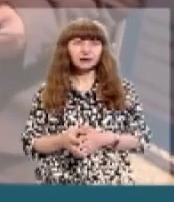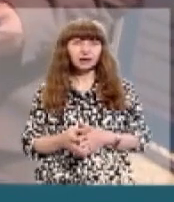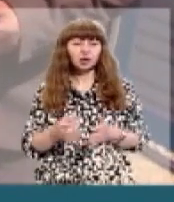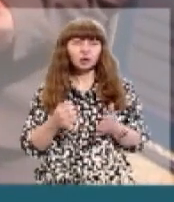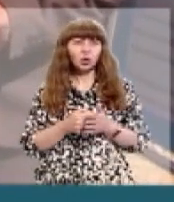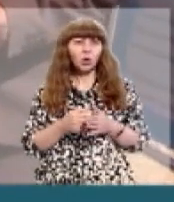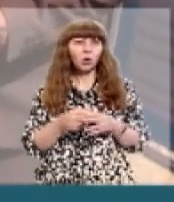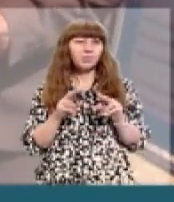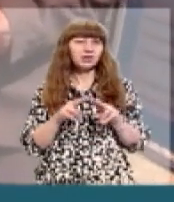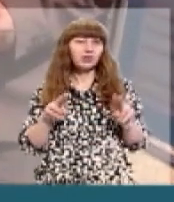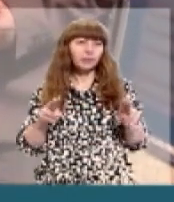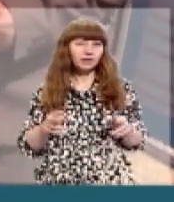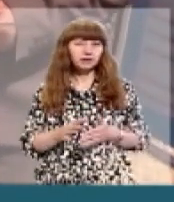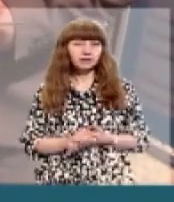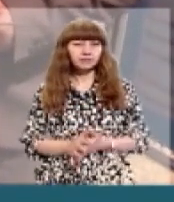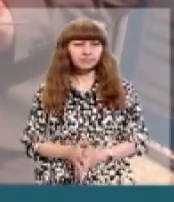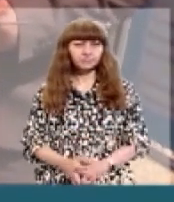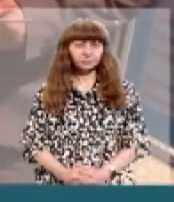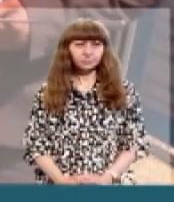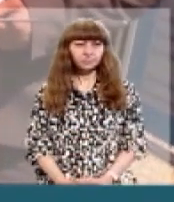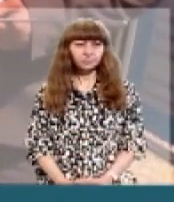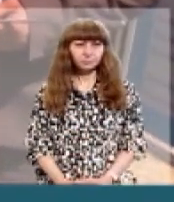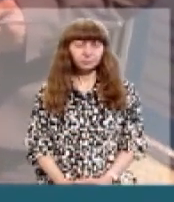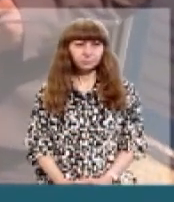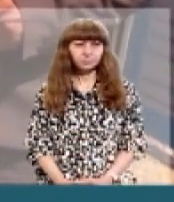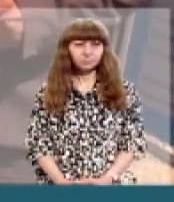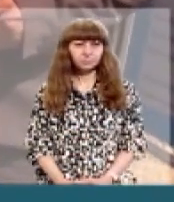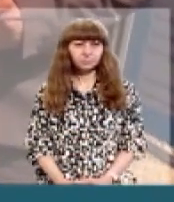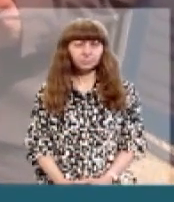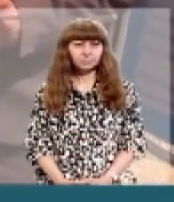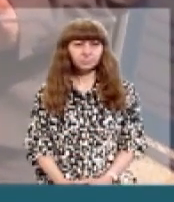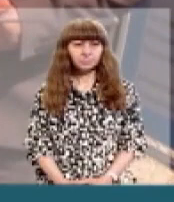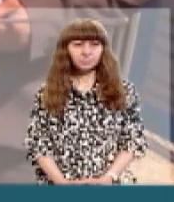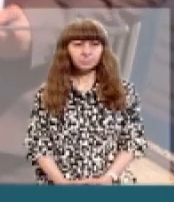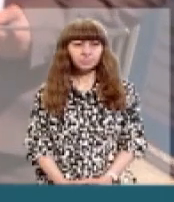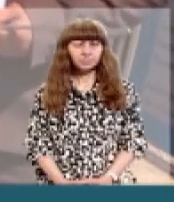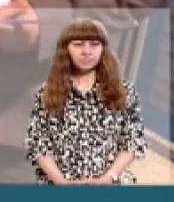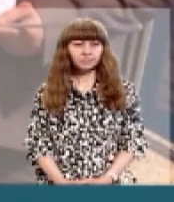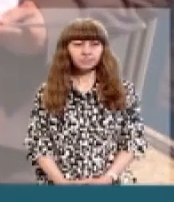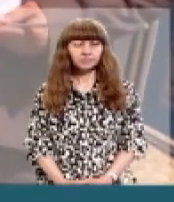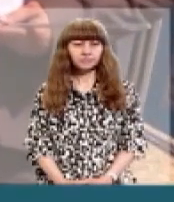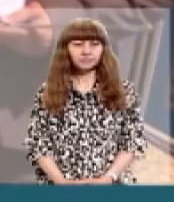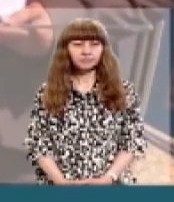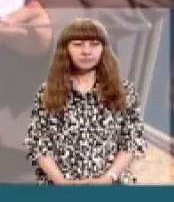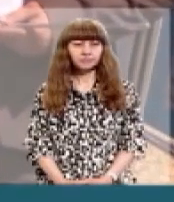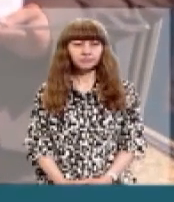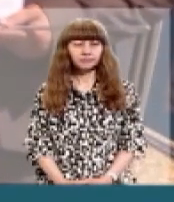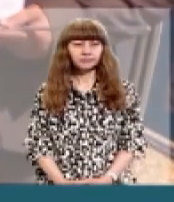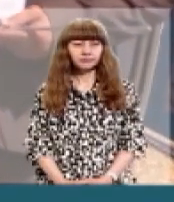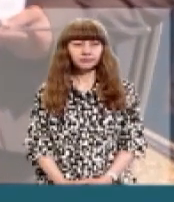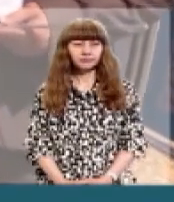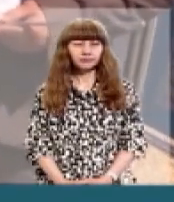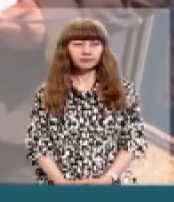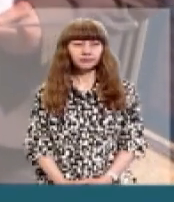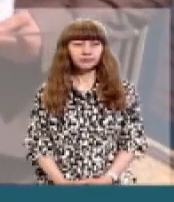Услуги по проживанию, малый и средний бизнес будет развиваться больше. Потому что весь грузопоток с юга пойдет через город